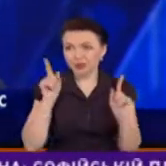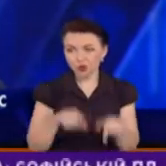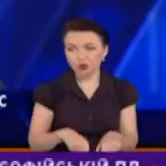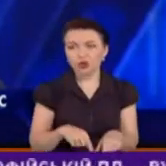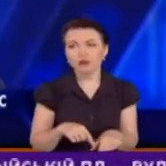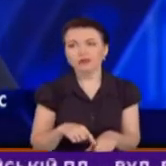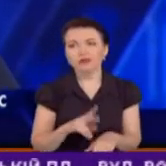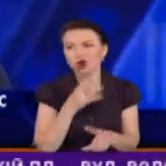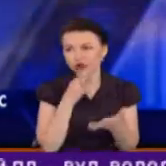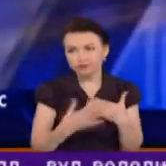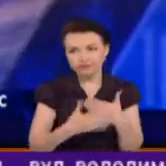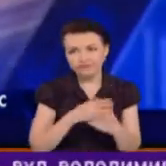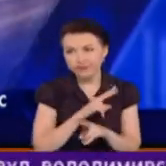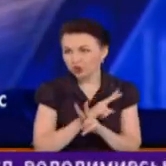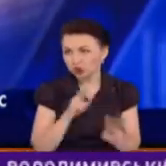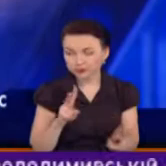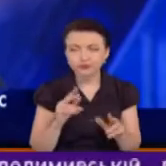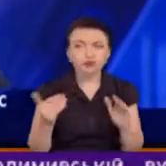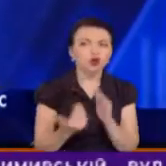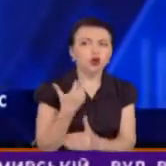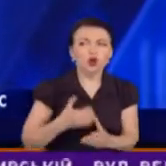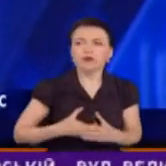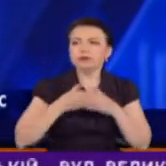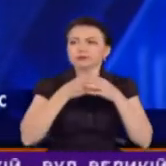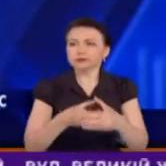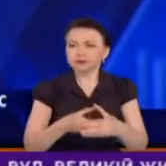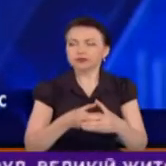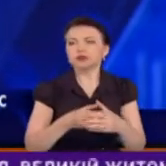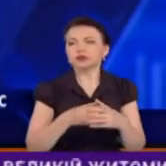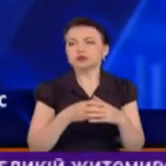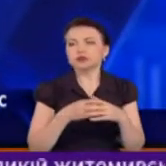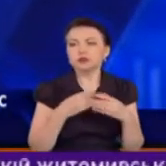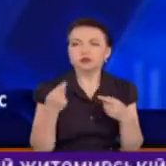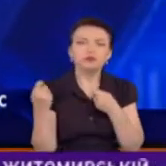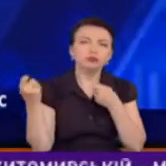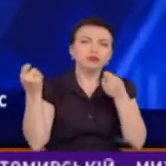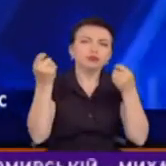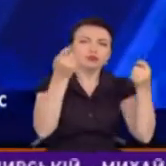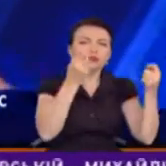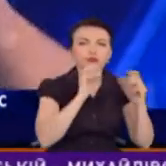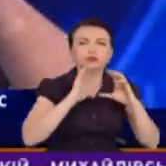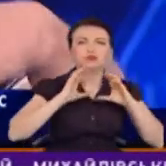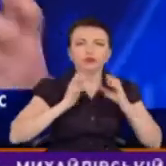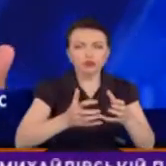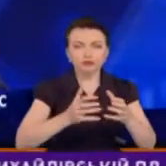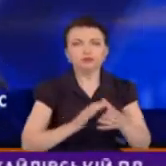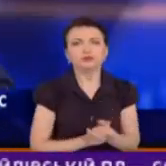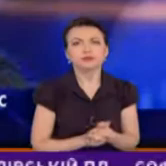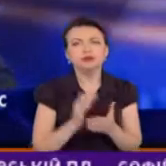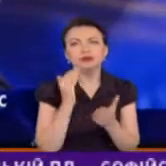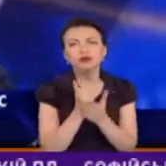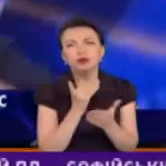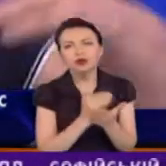не відповів, ви ж бачите. І, а нові прийшли, і вони за цей час наїздили десь по світу, за грантівські програми,